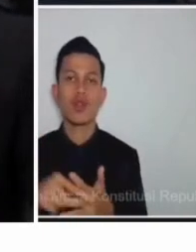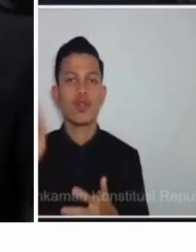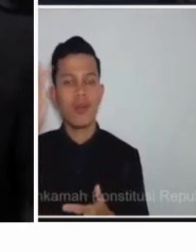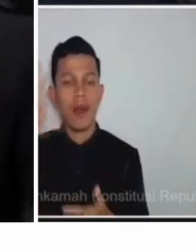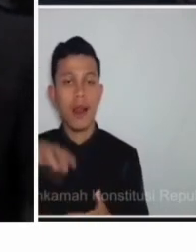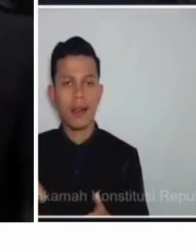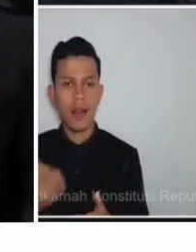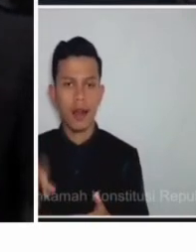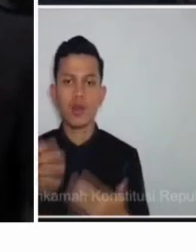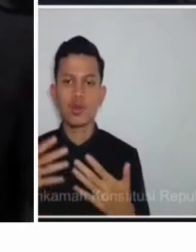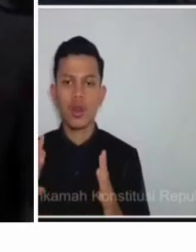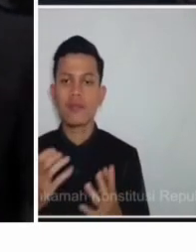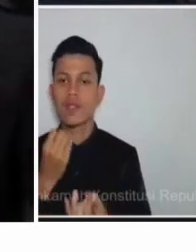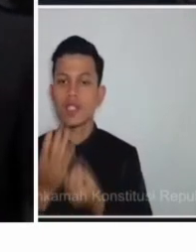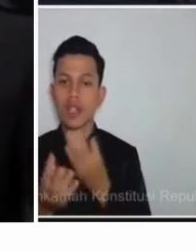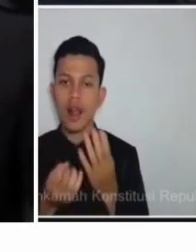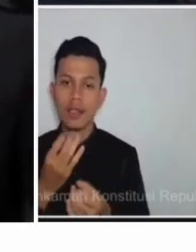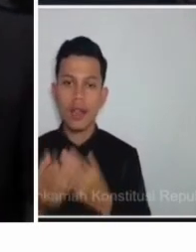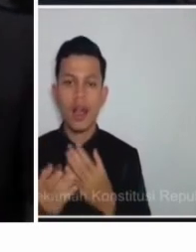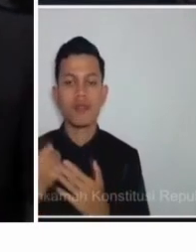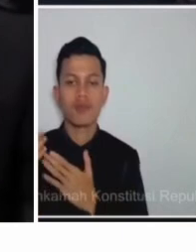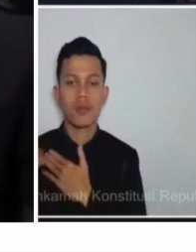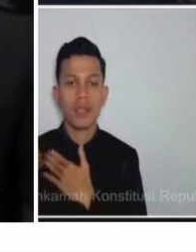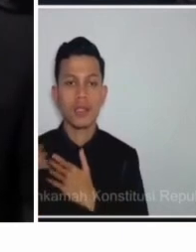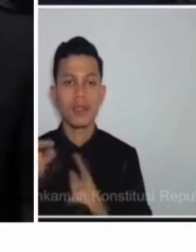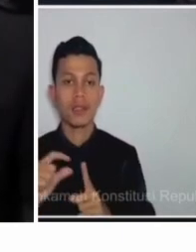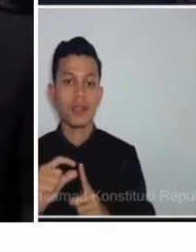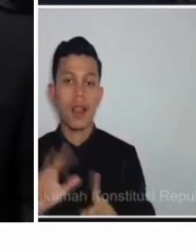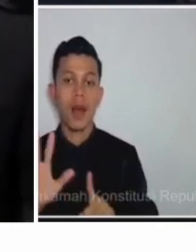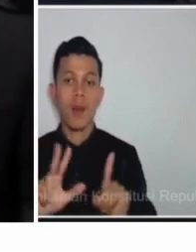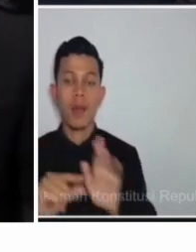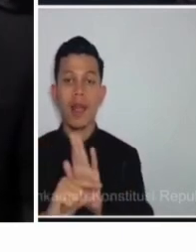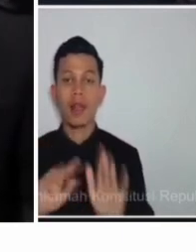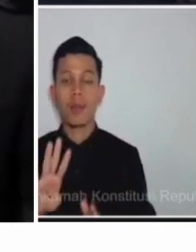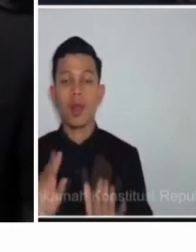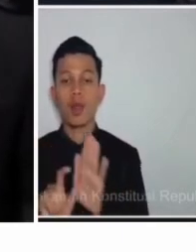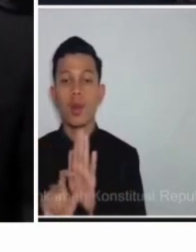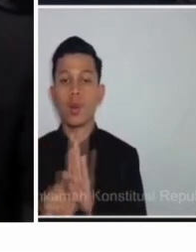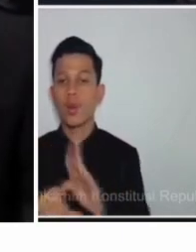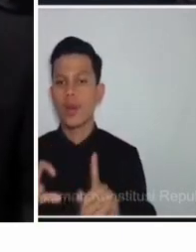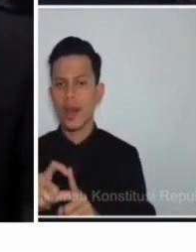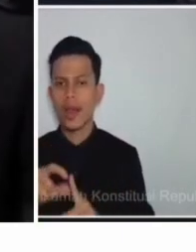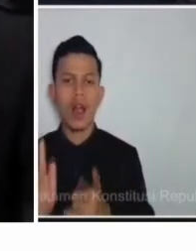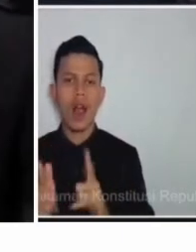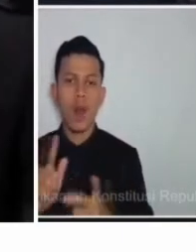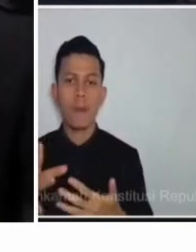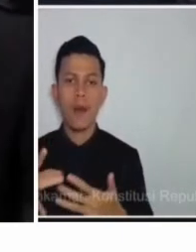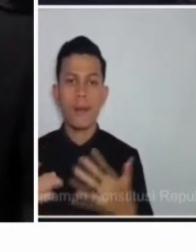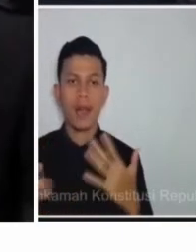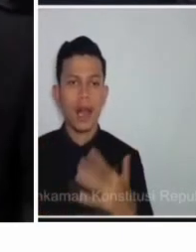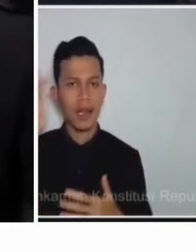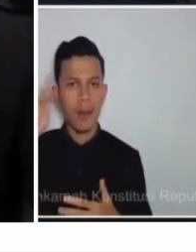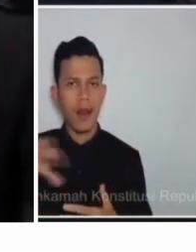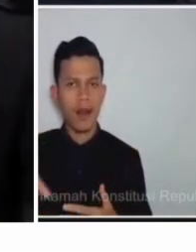jelas sekali dengan ketentuan dalam norma konstitusi dan undang-undang Mahkamah Konstitusi Keputusan MK nomor 60 dan nomor 70